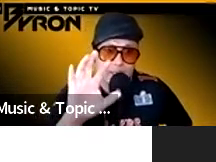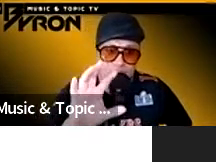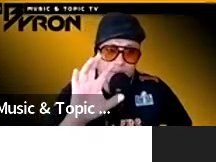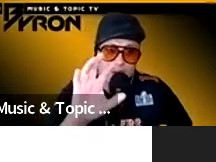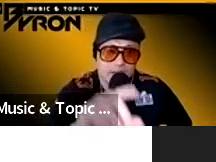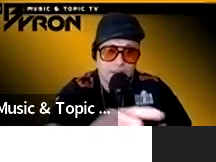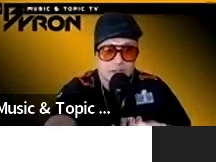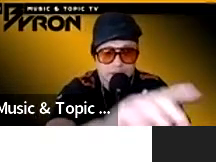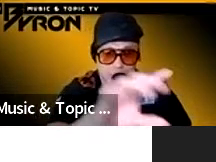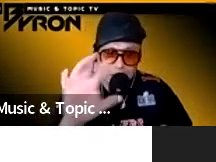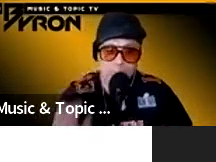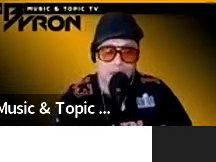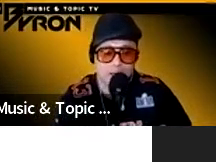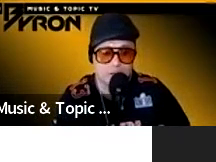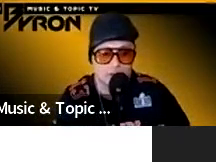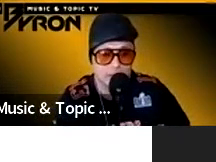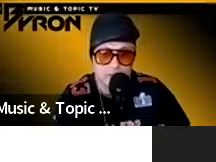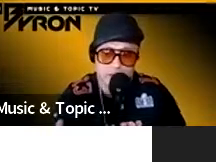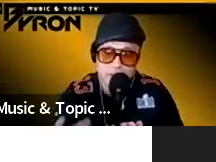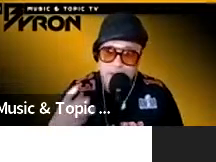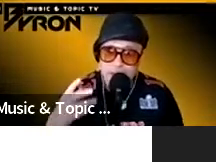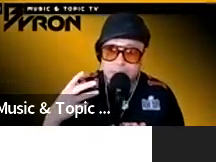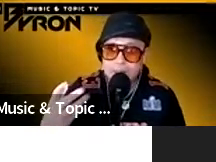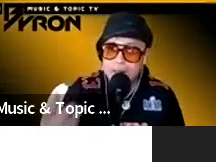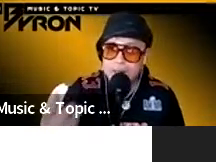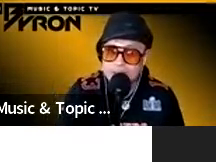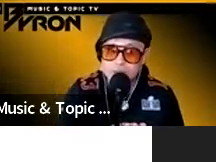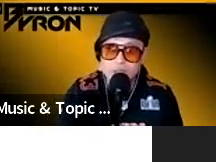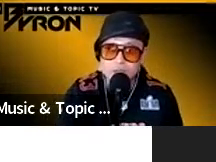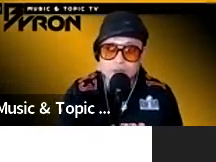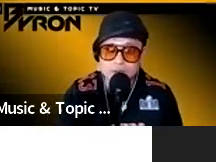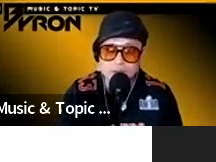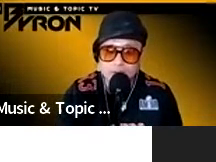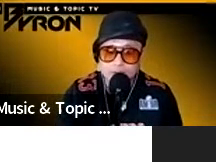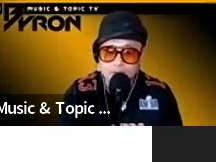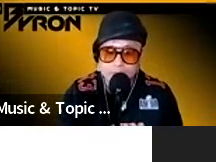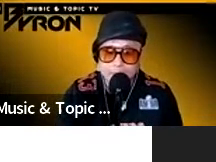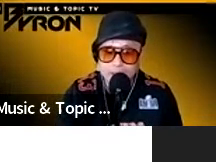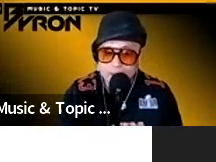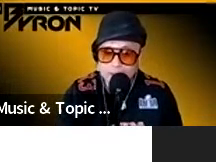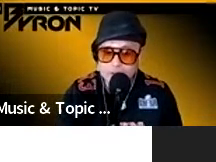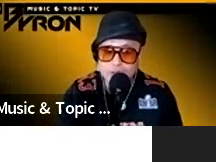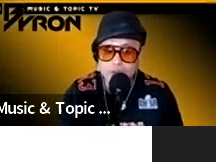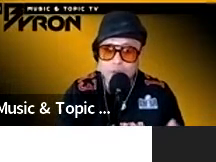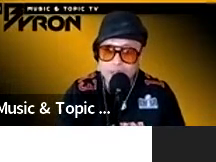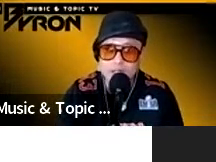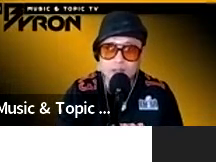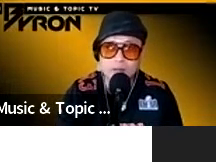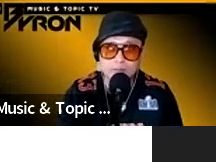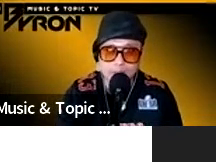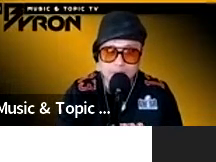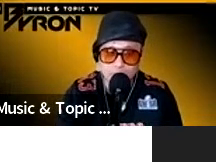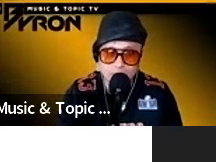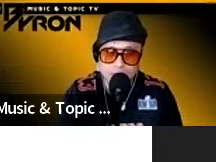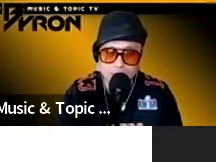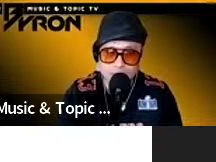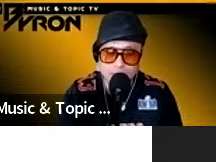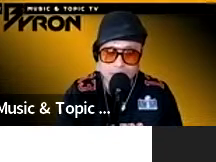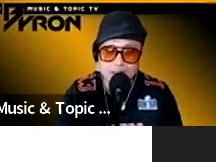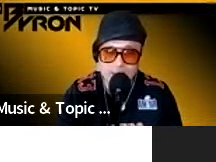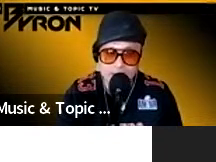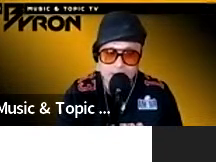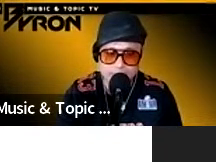po kaninang vloggers. Nandyan yung abogado. Ngayon, papakita ko sa inyo, paparinig ko sa inyo yung naging press con